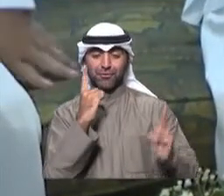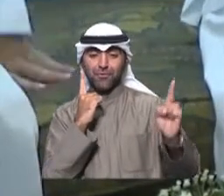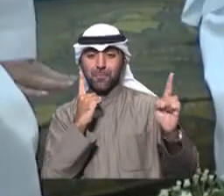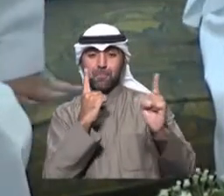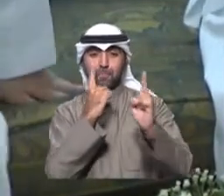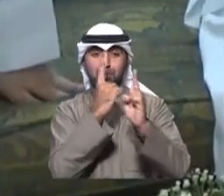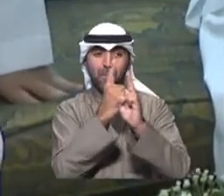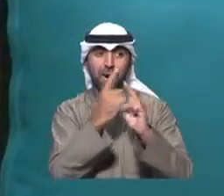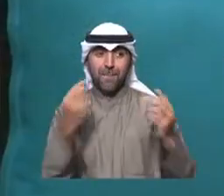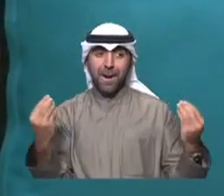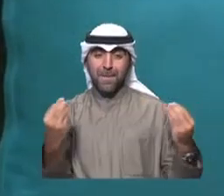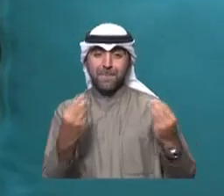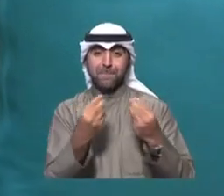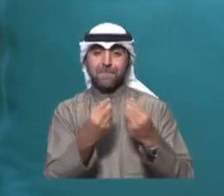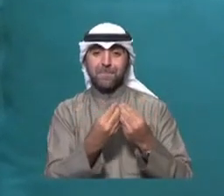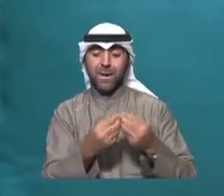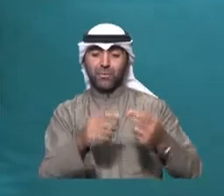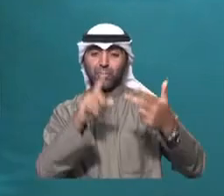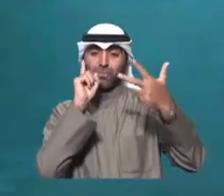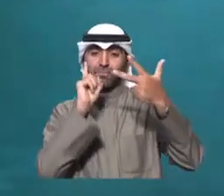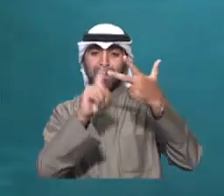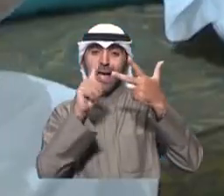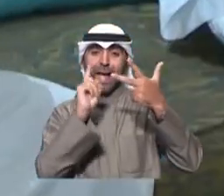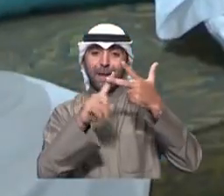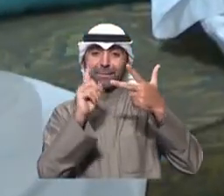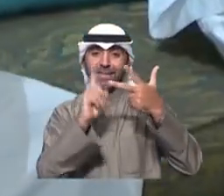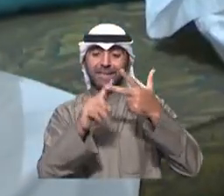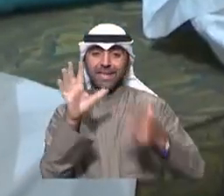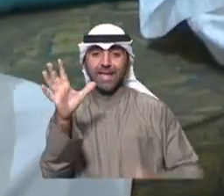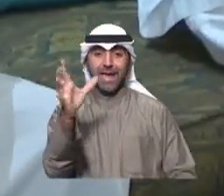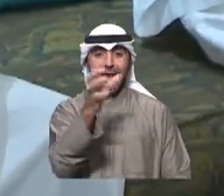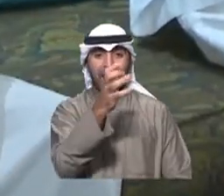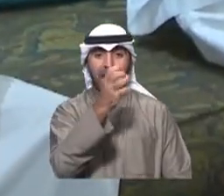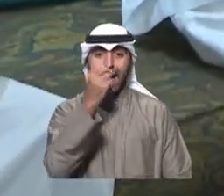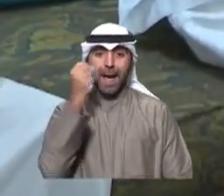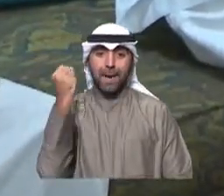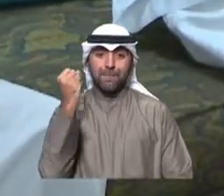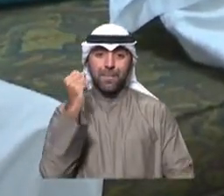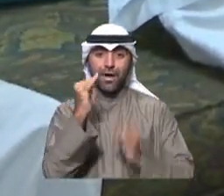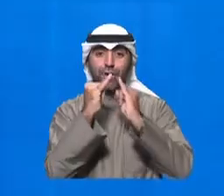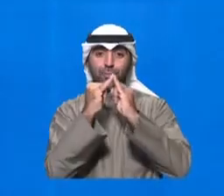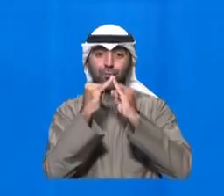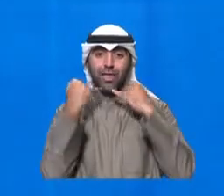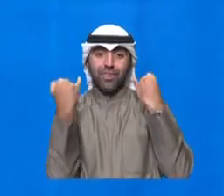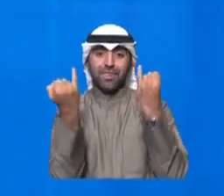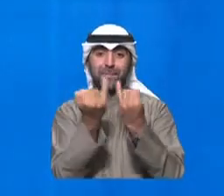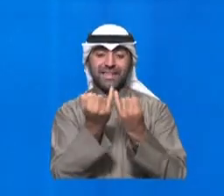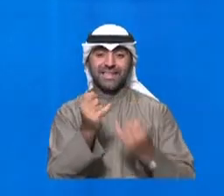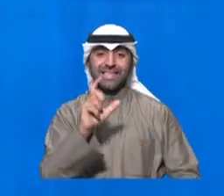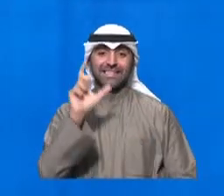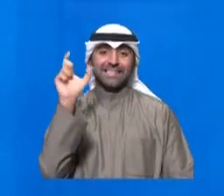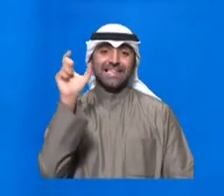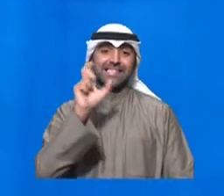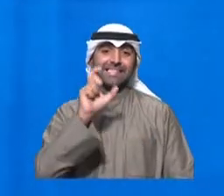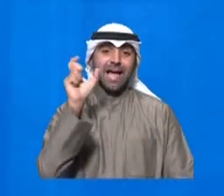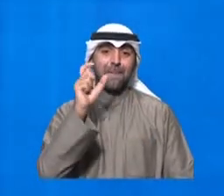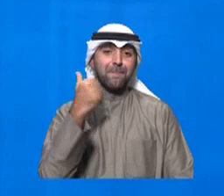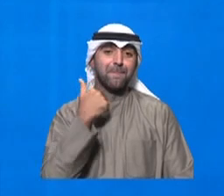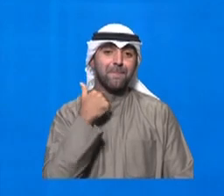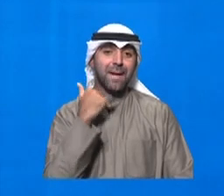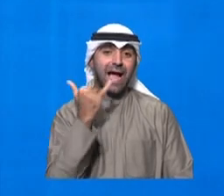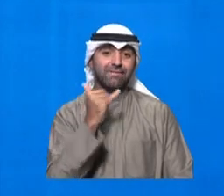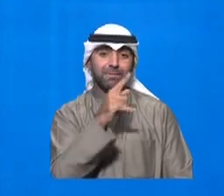الأمين العام لمنظمة التعاون الإسلامي السفير حسين طه، وذلك في العاصمة الباكستانية إسلام